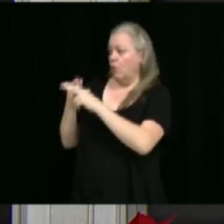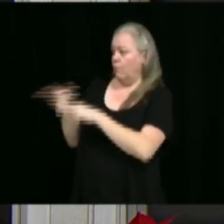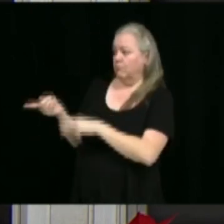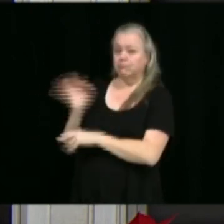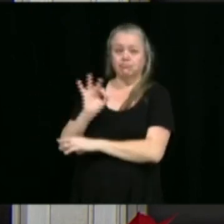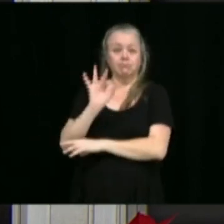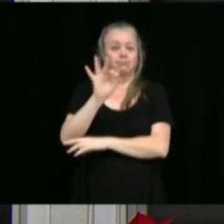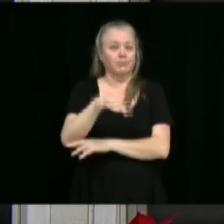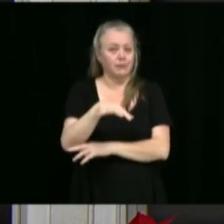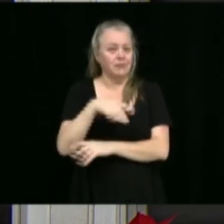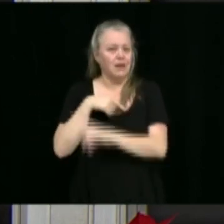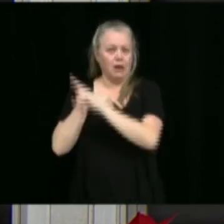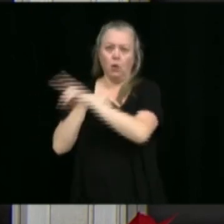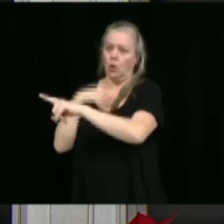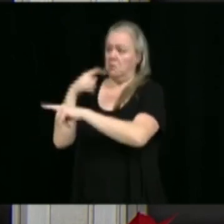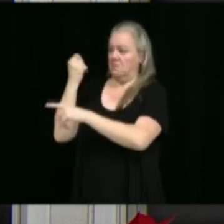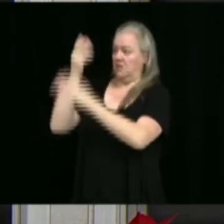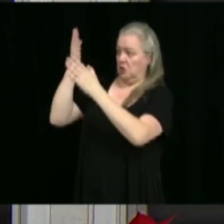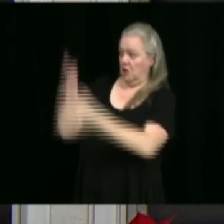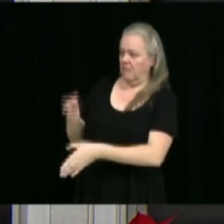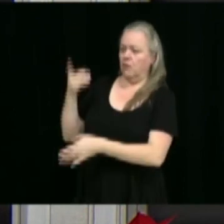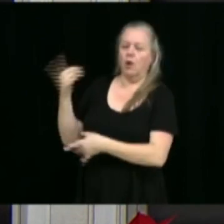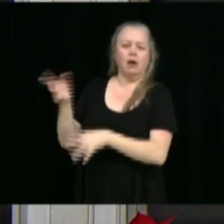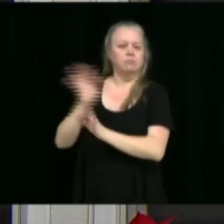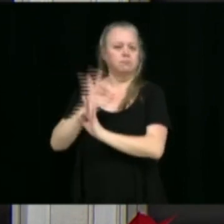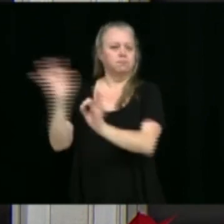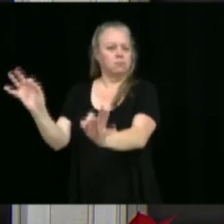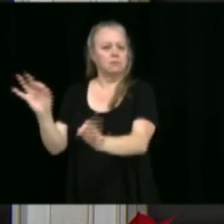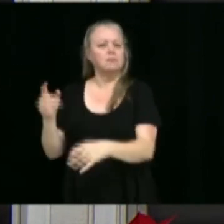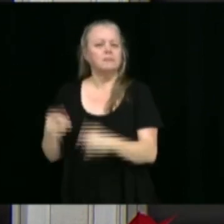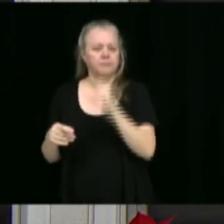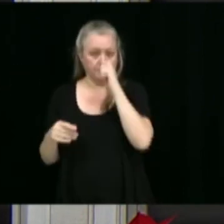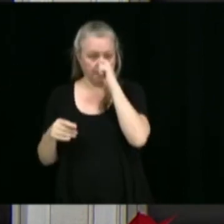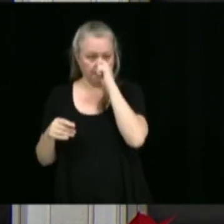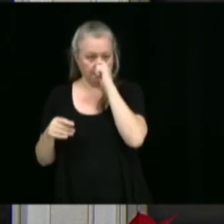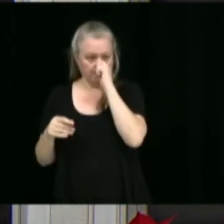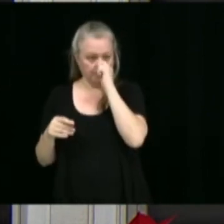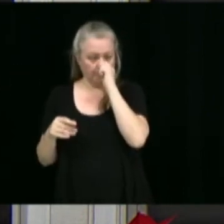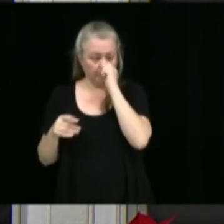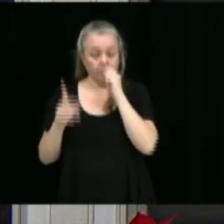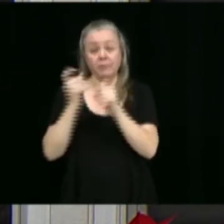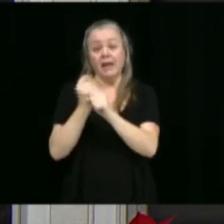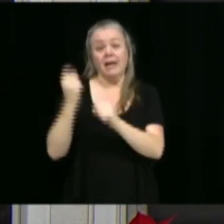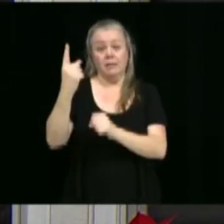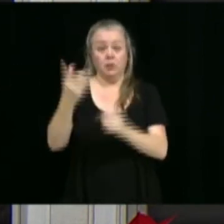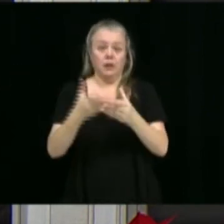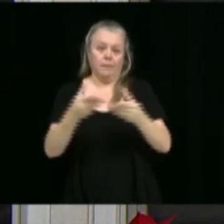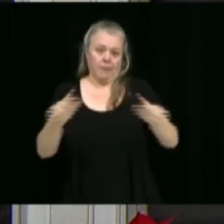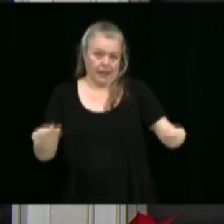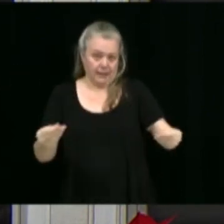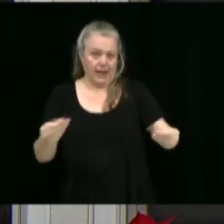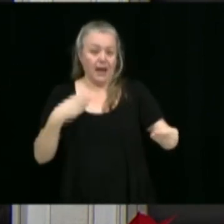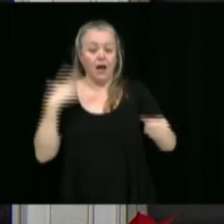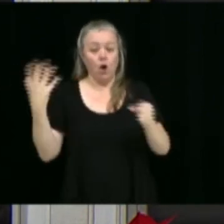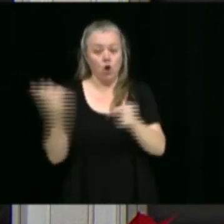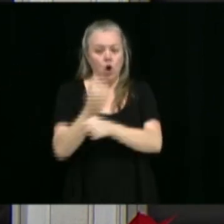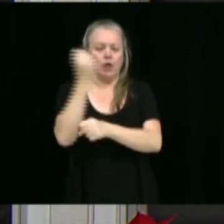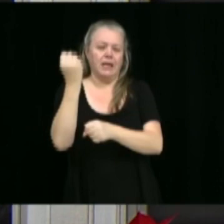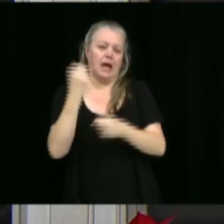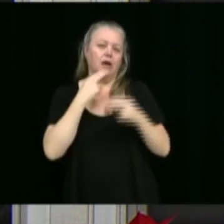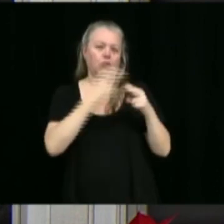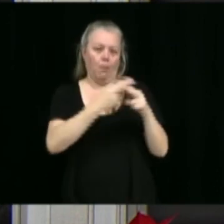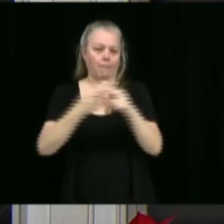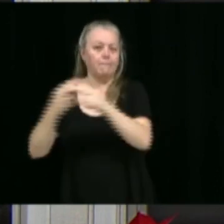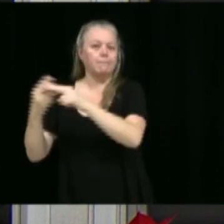de Victoriavillois d'exception, puis on va souligner, comme il se doit, au printemps prochain, les gagnants des différentes